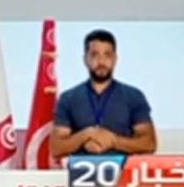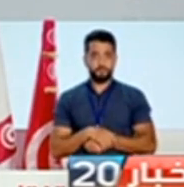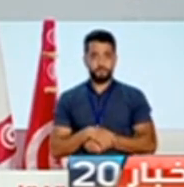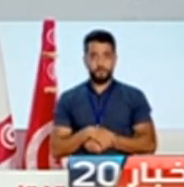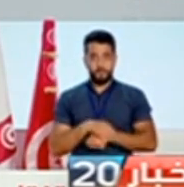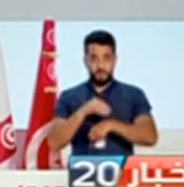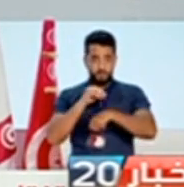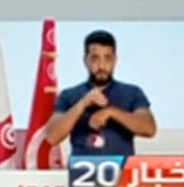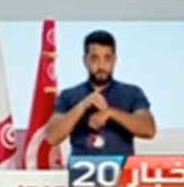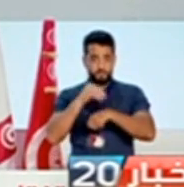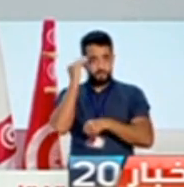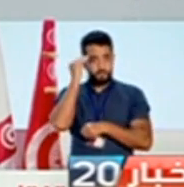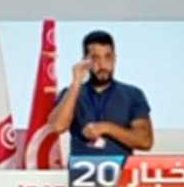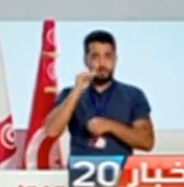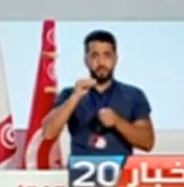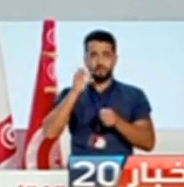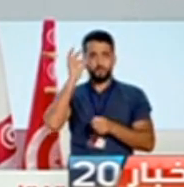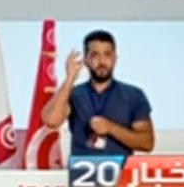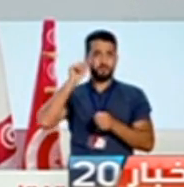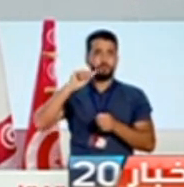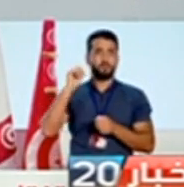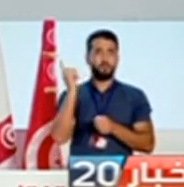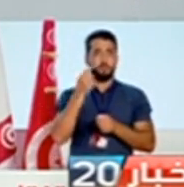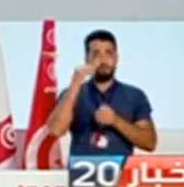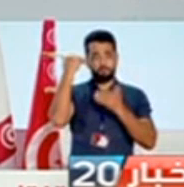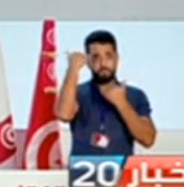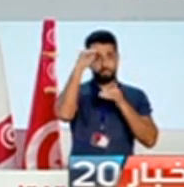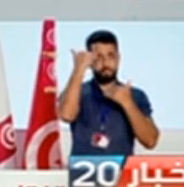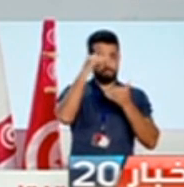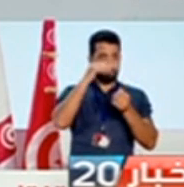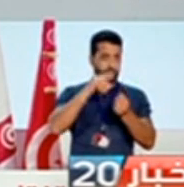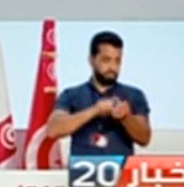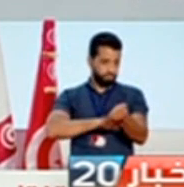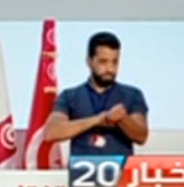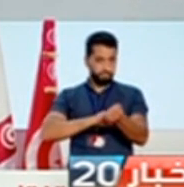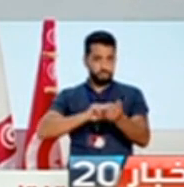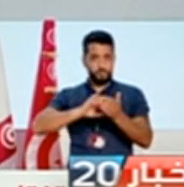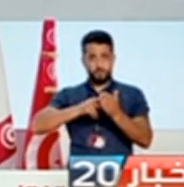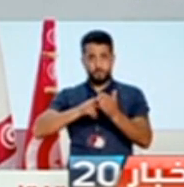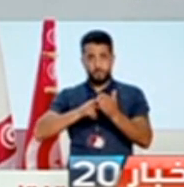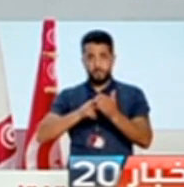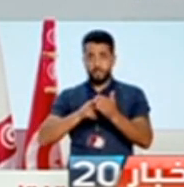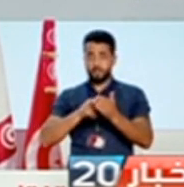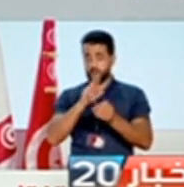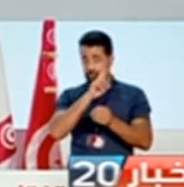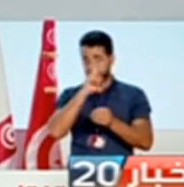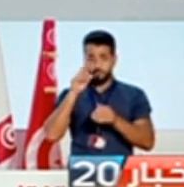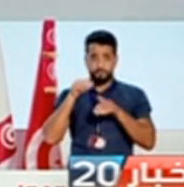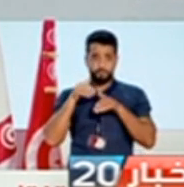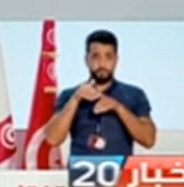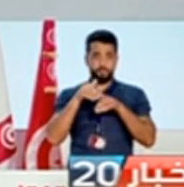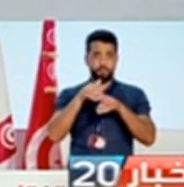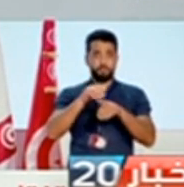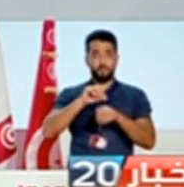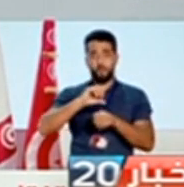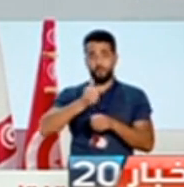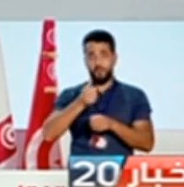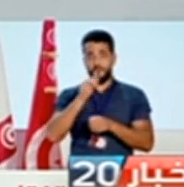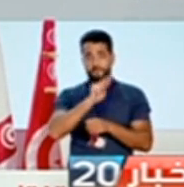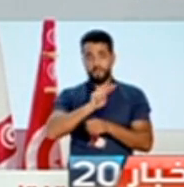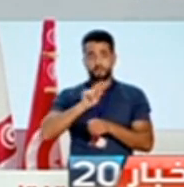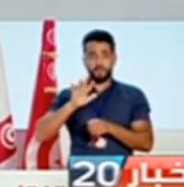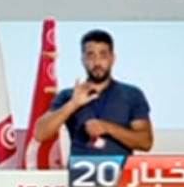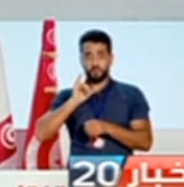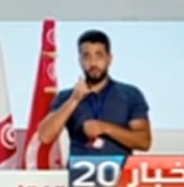لتذكير عموم الناخبين التونسيين بالخارج وبالداخل أن العملية تتواصل إلى يوم الغد